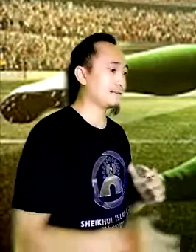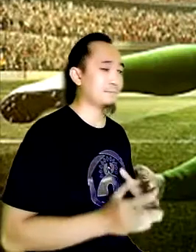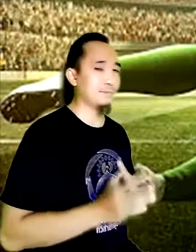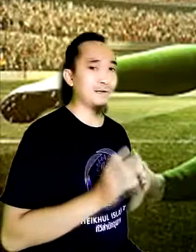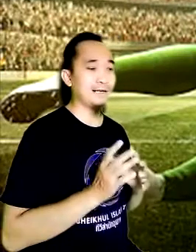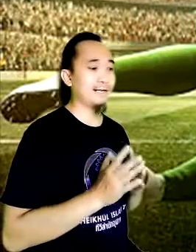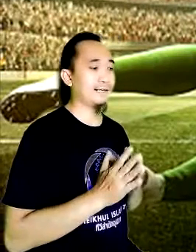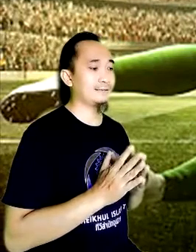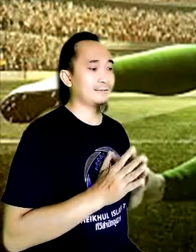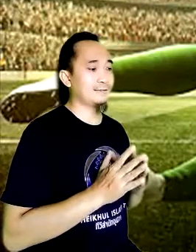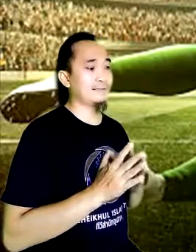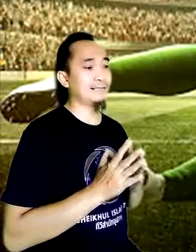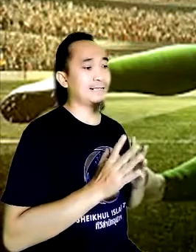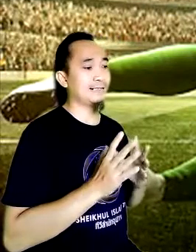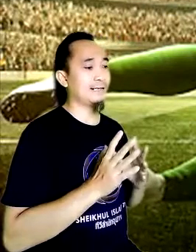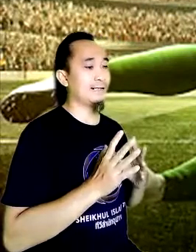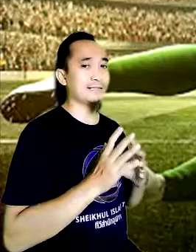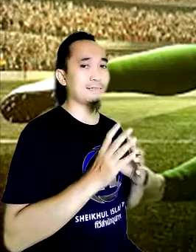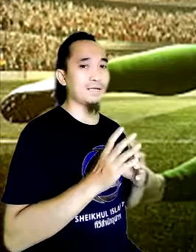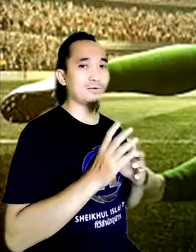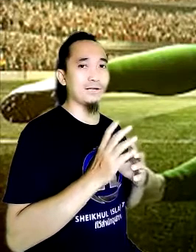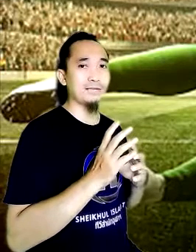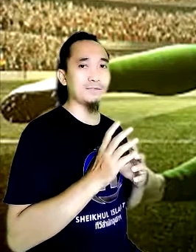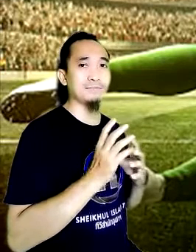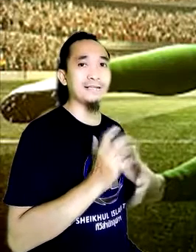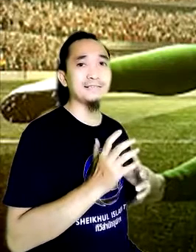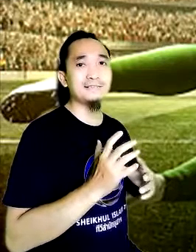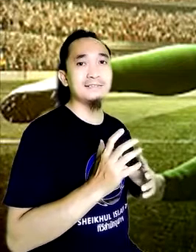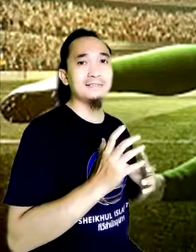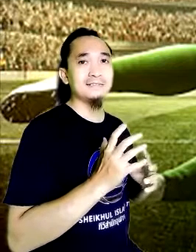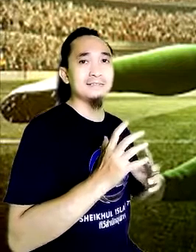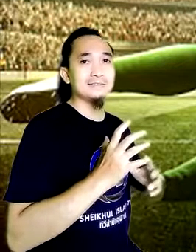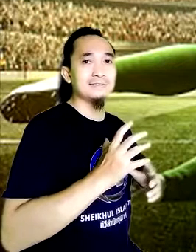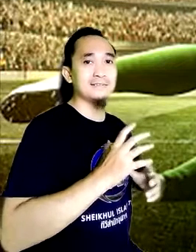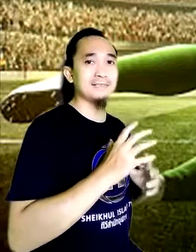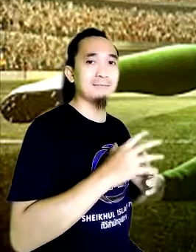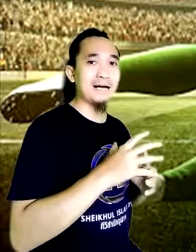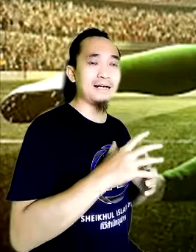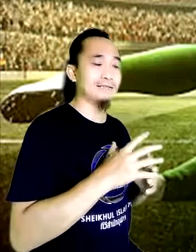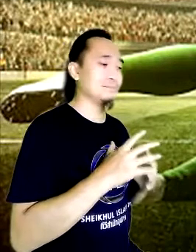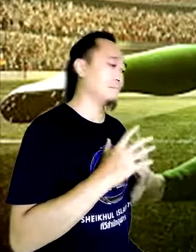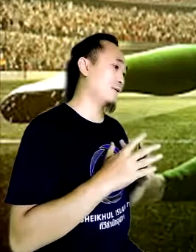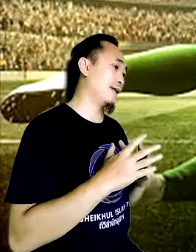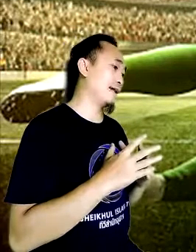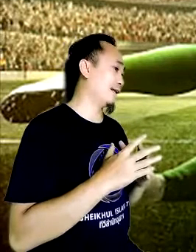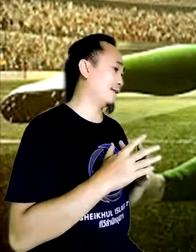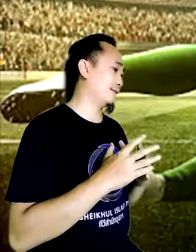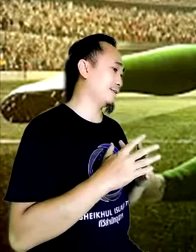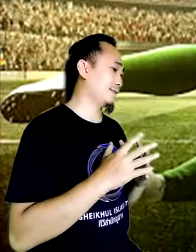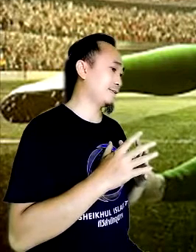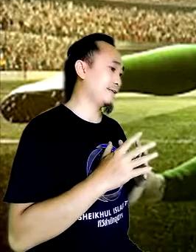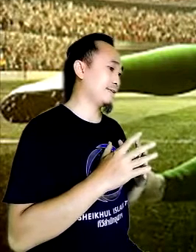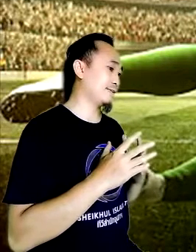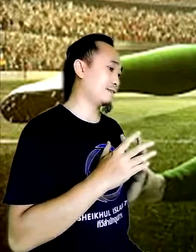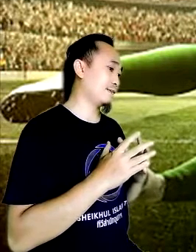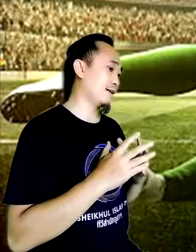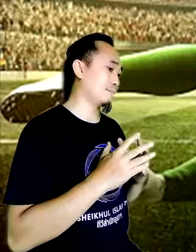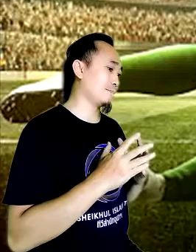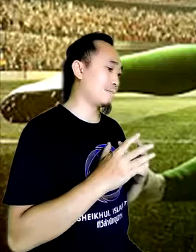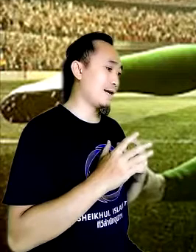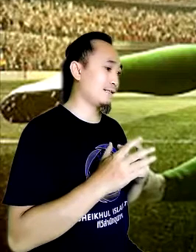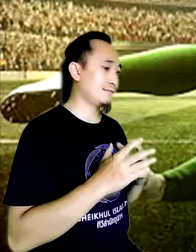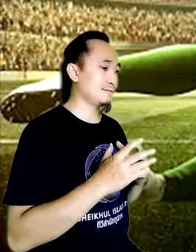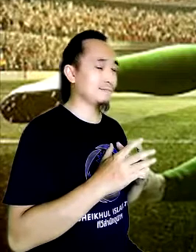Selanjutnya, wah, ini ada gambar orang bermain sepak bola. Ini ada